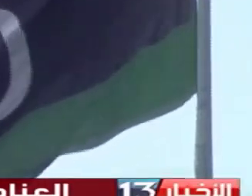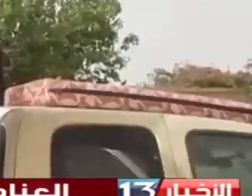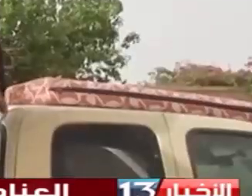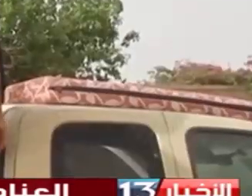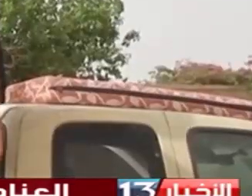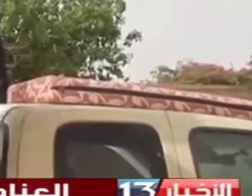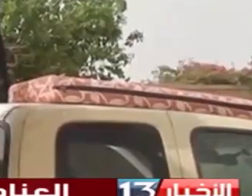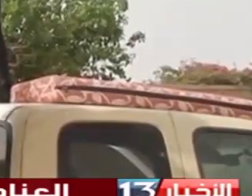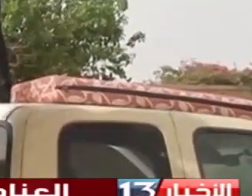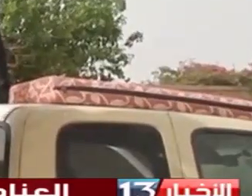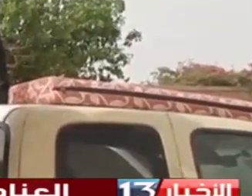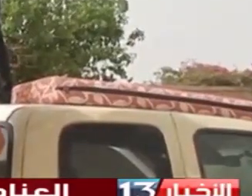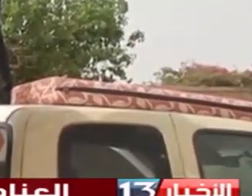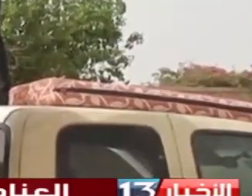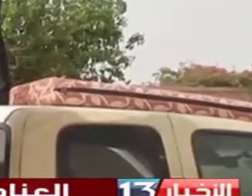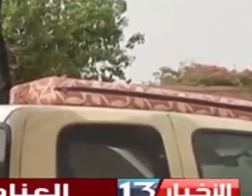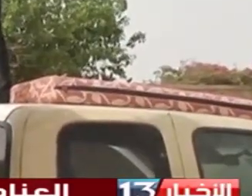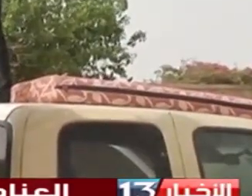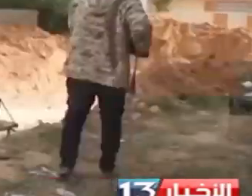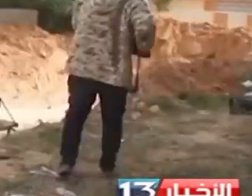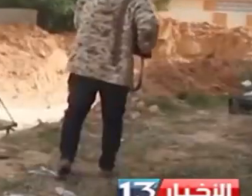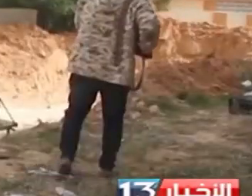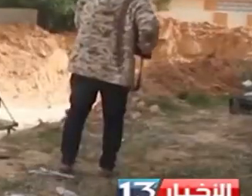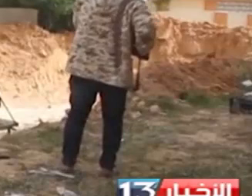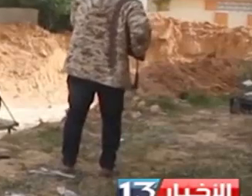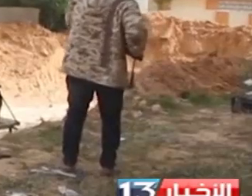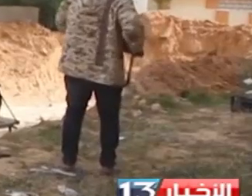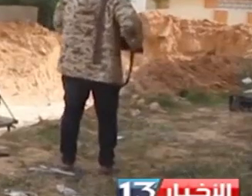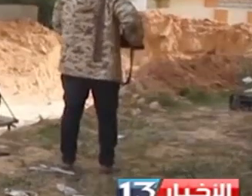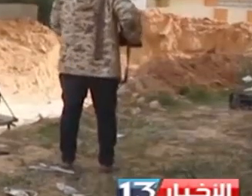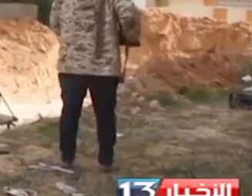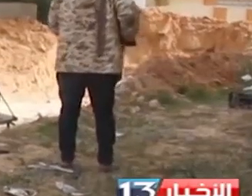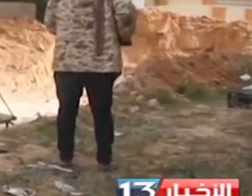يجنب اللجوء الى اي تدخل اجنبي